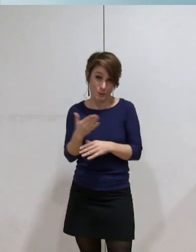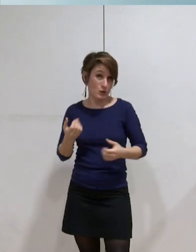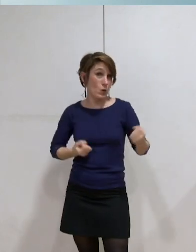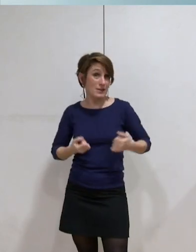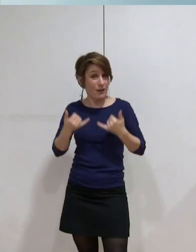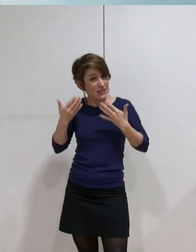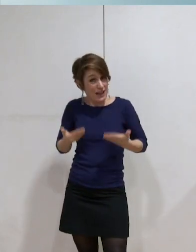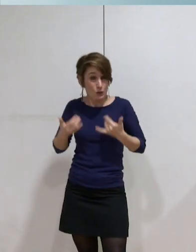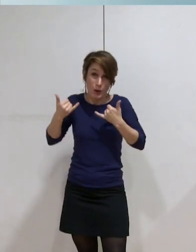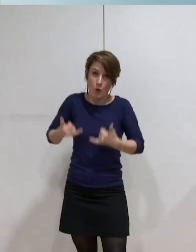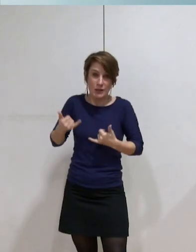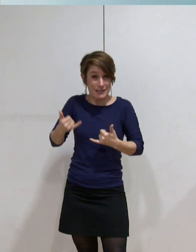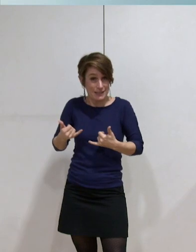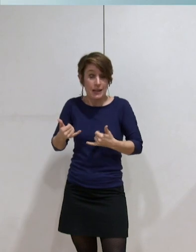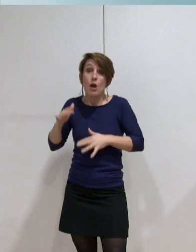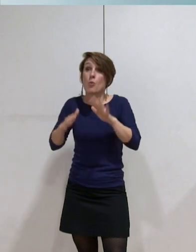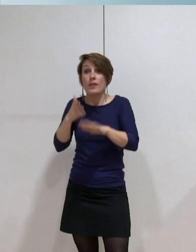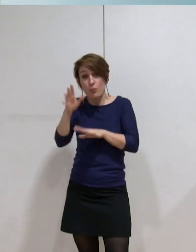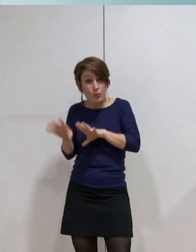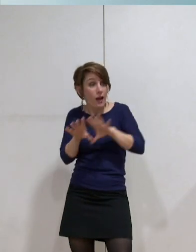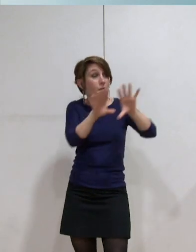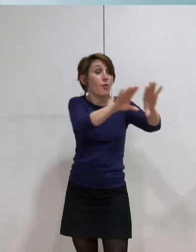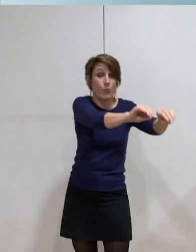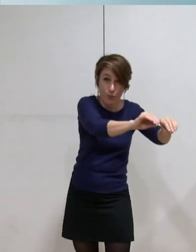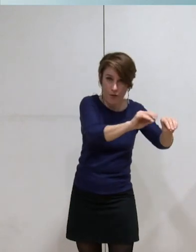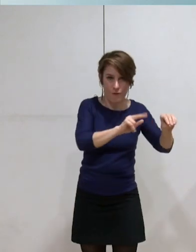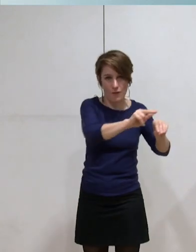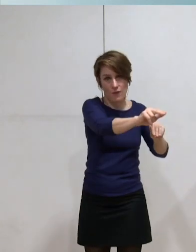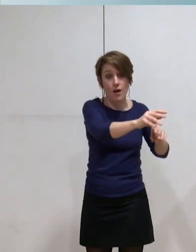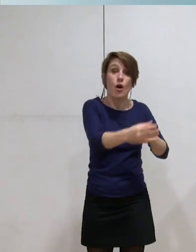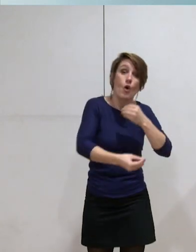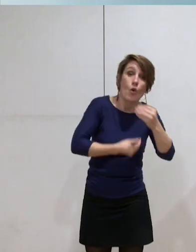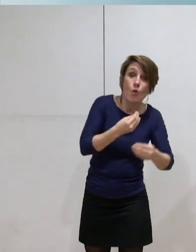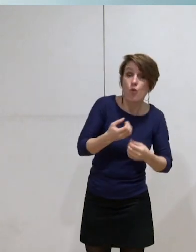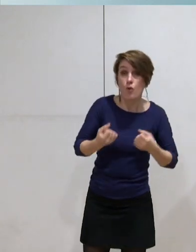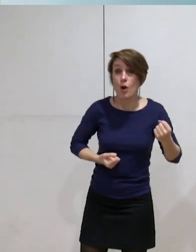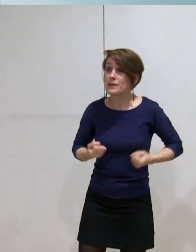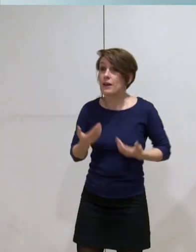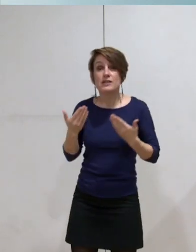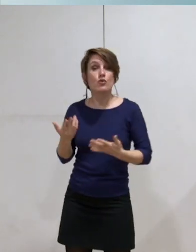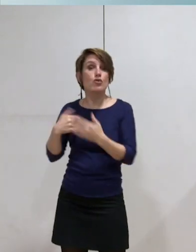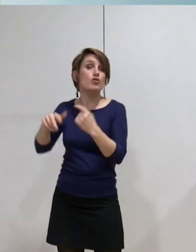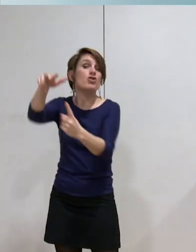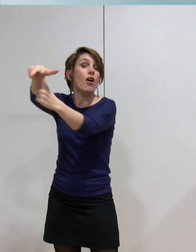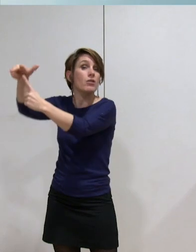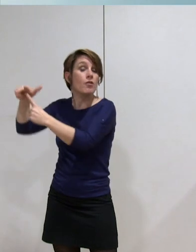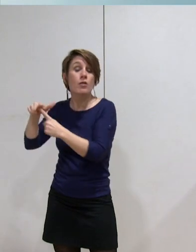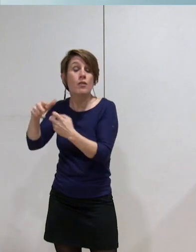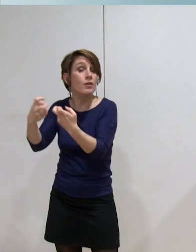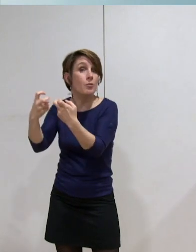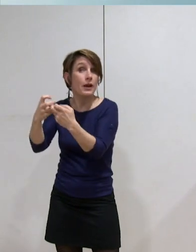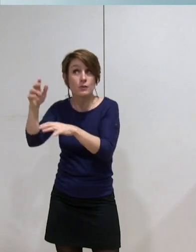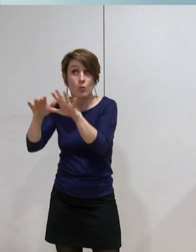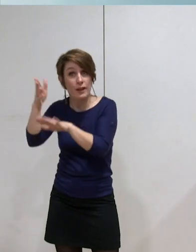ville puisse demain déménager sur clael ou que des services qui sont aujourd'hui dans les différents bâtiments que je vous ai listé